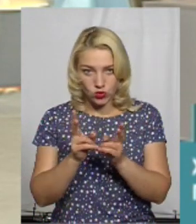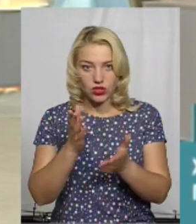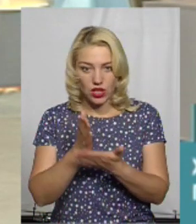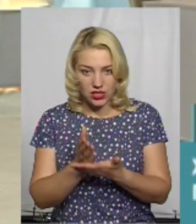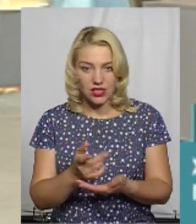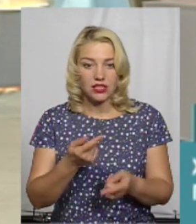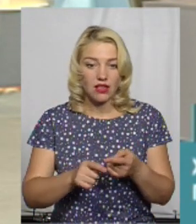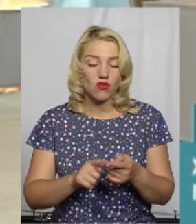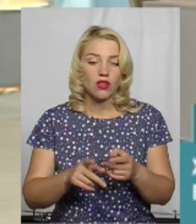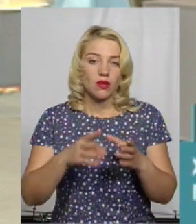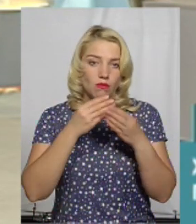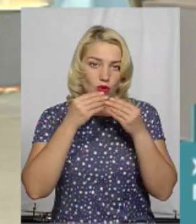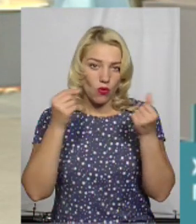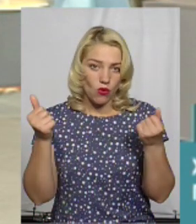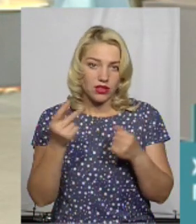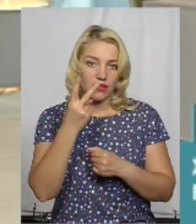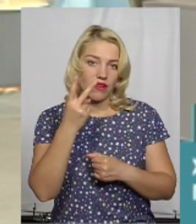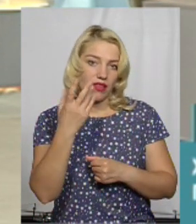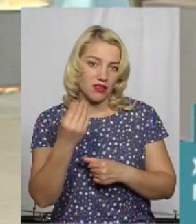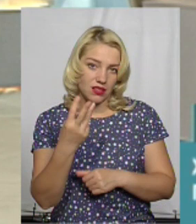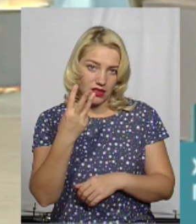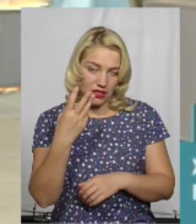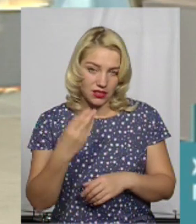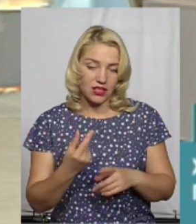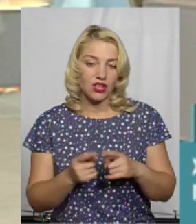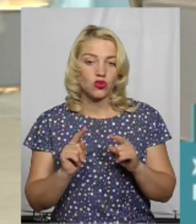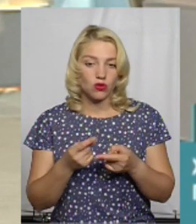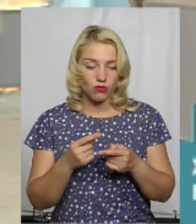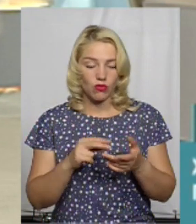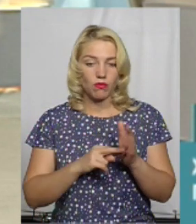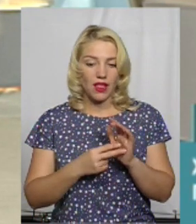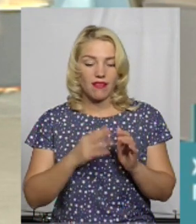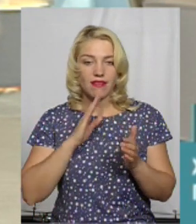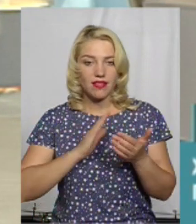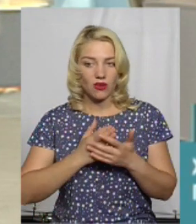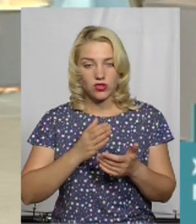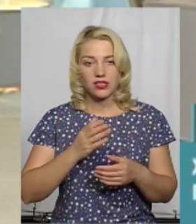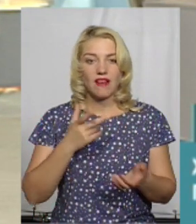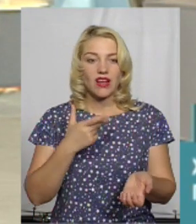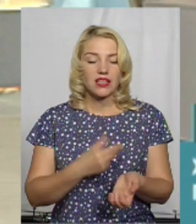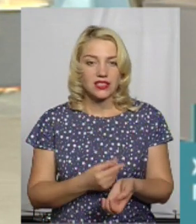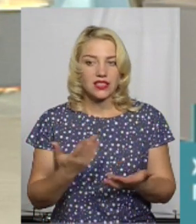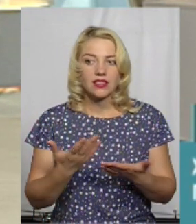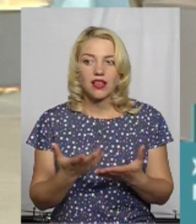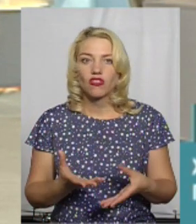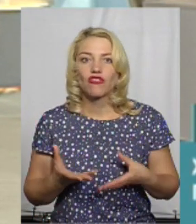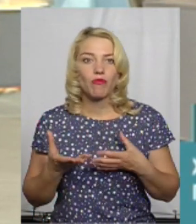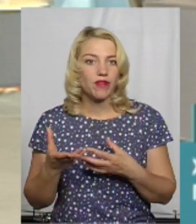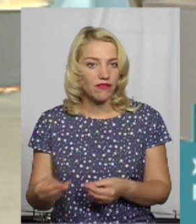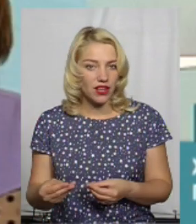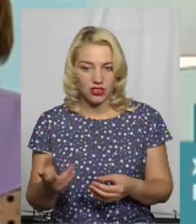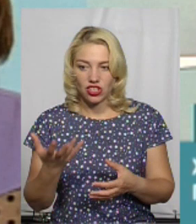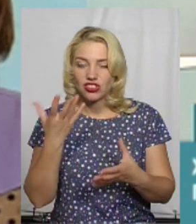вони проходять впродовж 2-3 днів. Через те, в плані якості вакцини, ну якось тут впливати, взяти